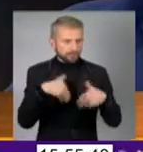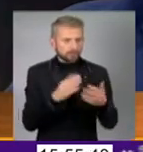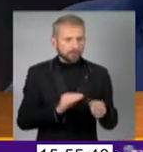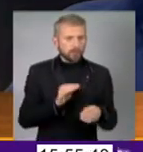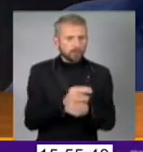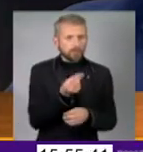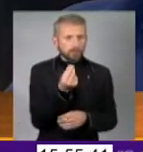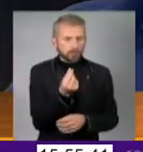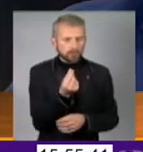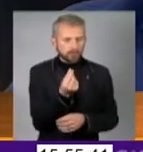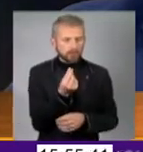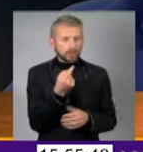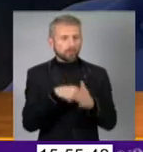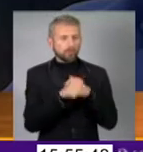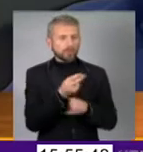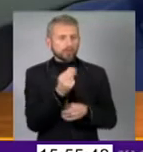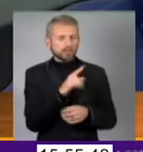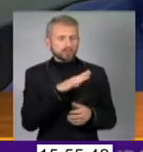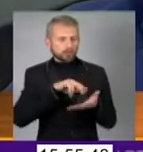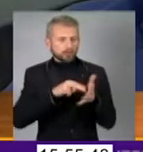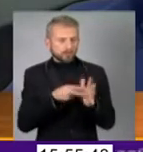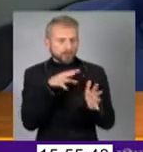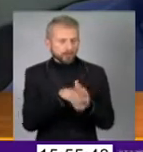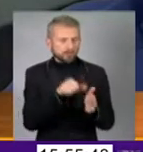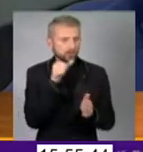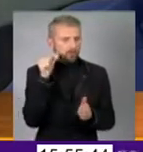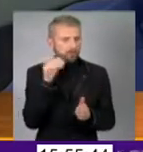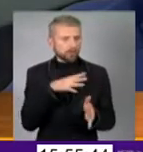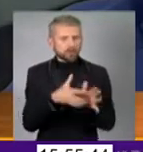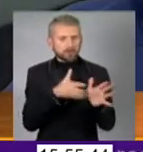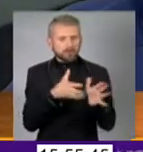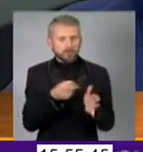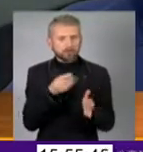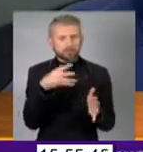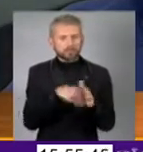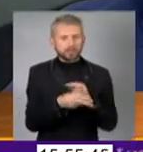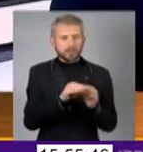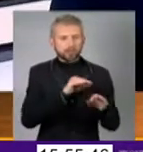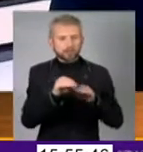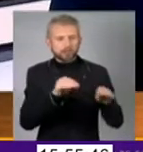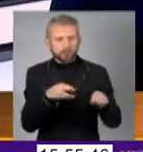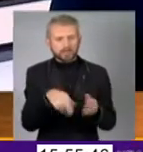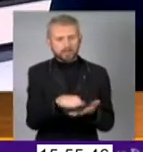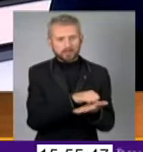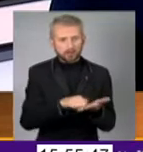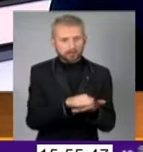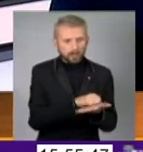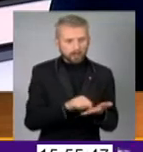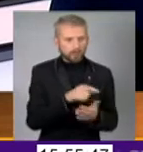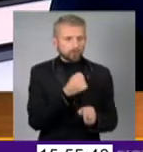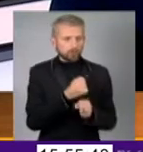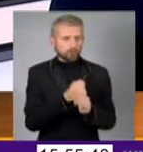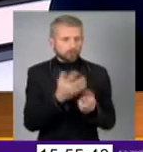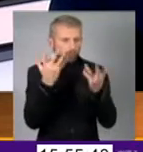кошти, бо ті кошти, які закладалися в минулому році, їх було недостатньо, в тому числі для облаштування, для асфальтування, щоб створити належні